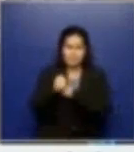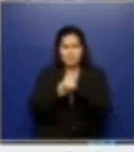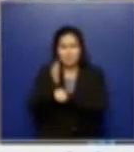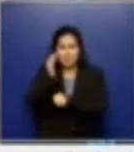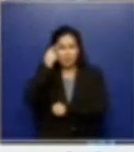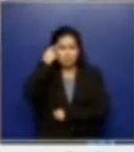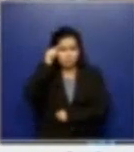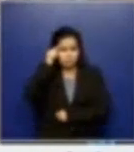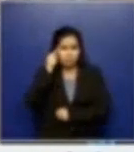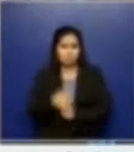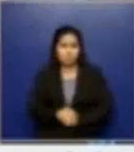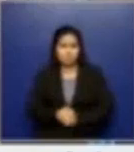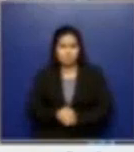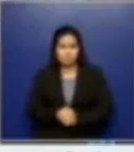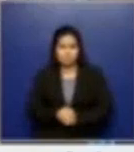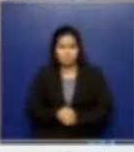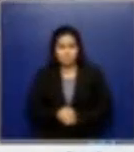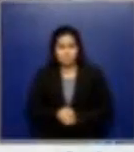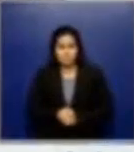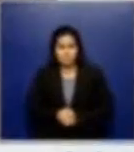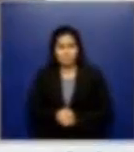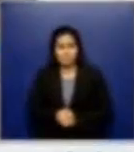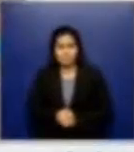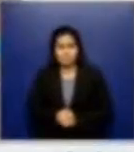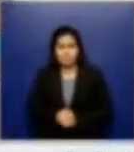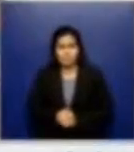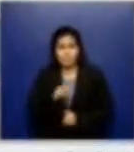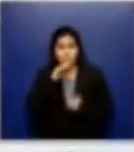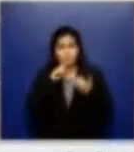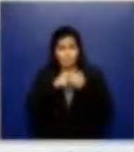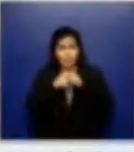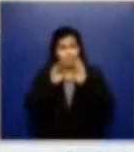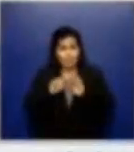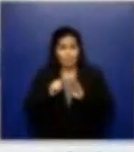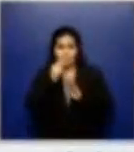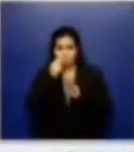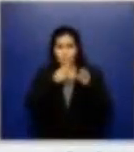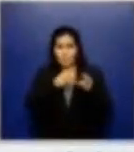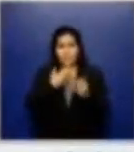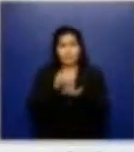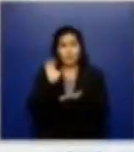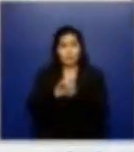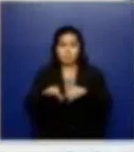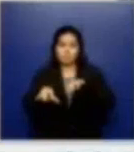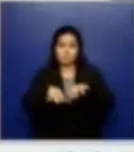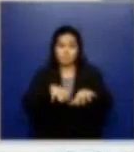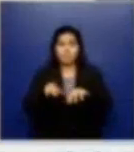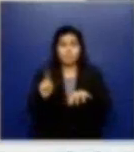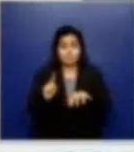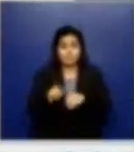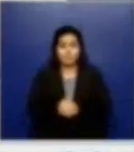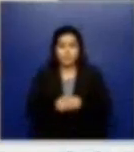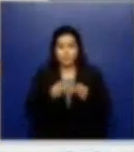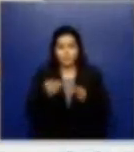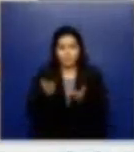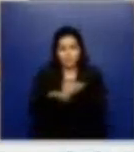ไม่เห็นช่องทางแล้วทีนี้ถ้าเป็นอย่างนี้แล้วก็มาดูที่การจัดงบประมาณครับท่านจัดงบประมาณอย่าง